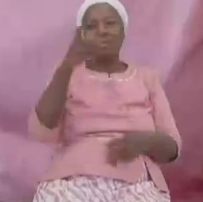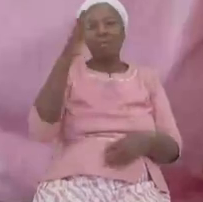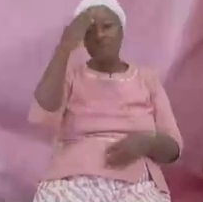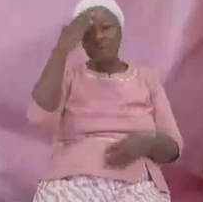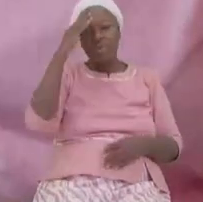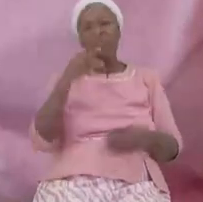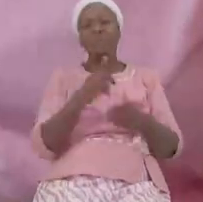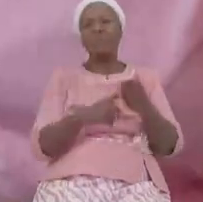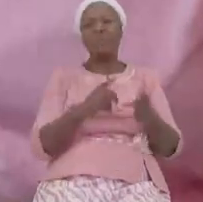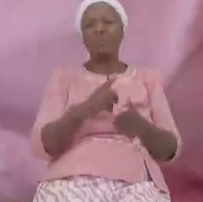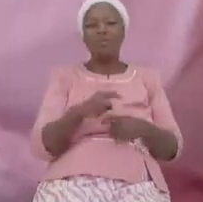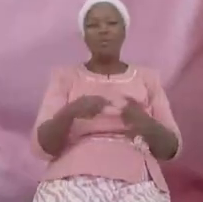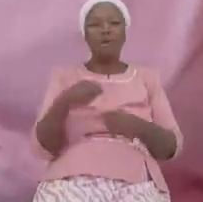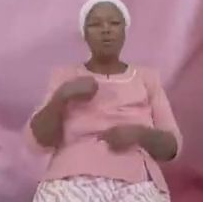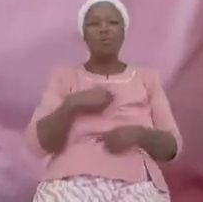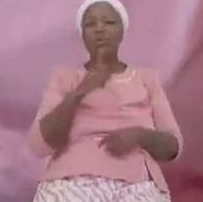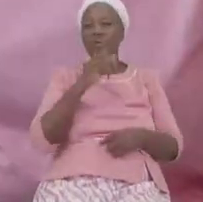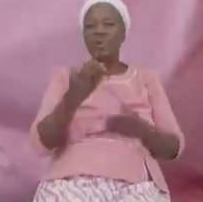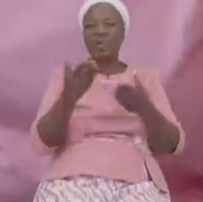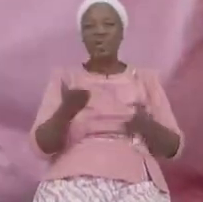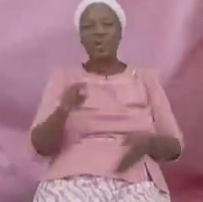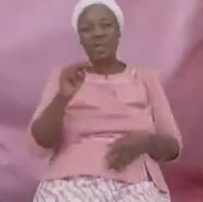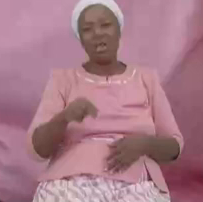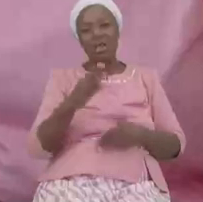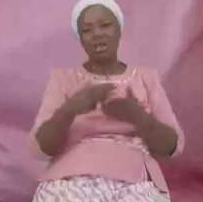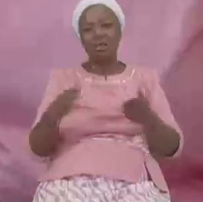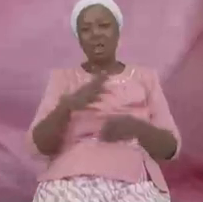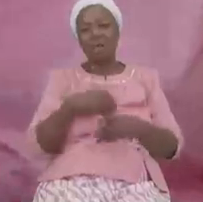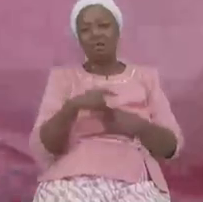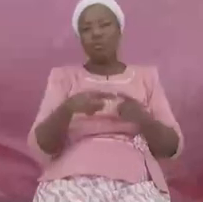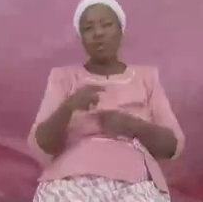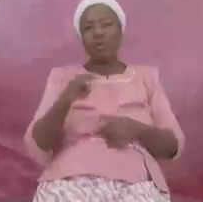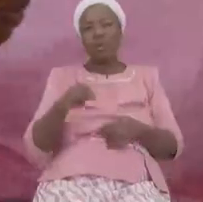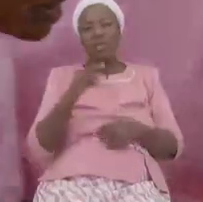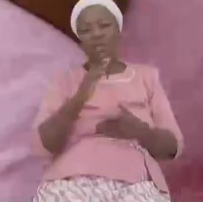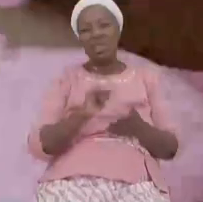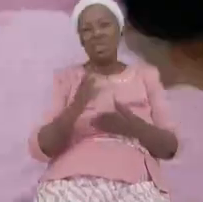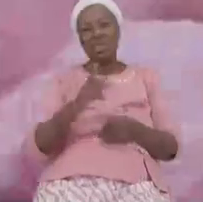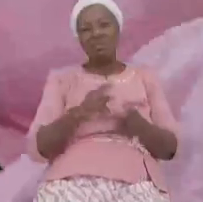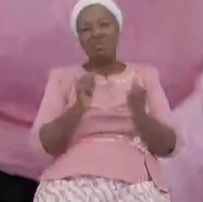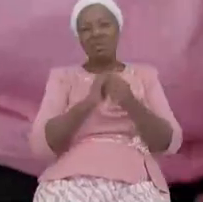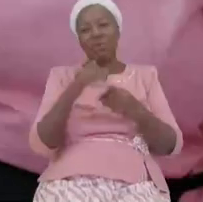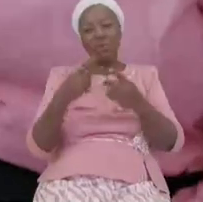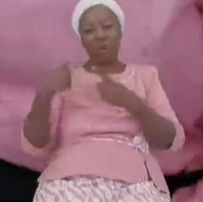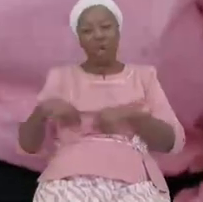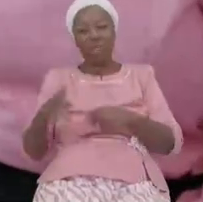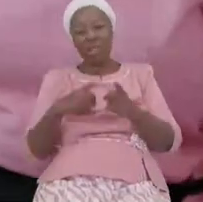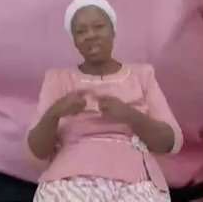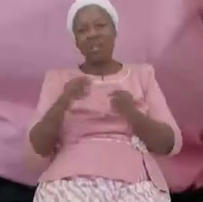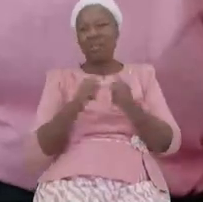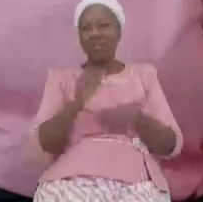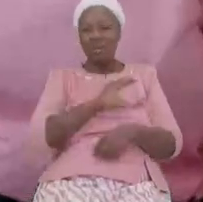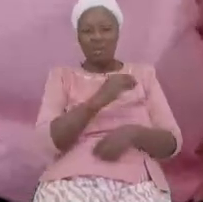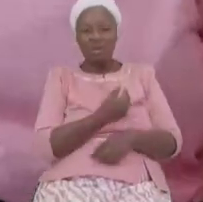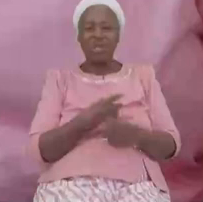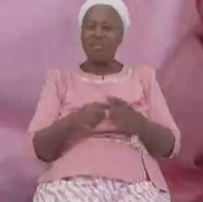avons vraiment besoin de quelque chose. Quand tu veux cela de tout ton cœur, de toute ton âme, tu diras, Seigneur, un cœur pur, ô